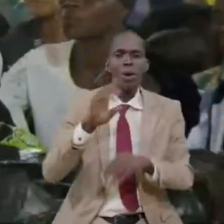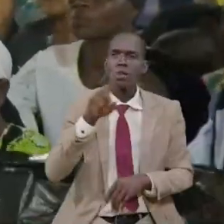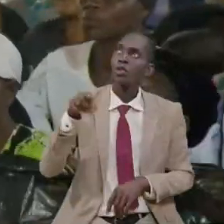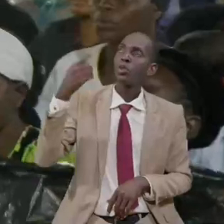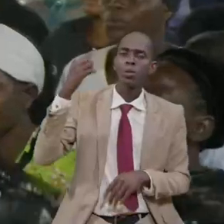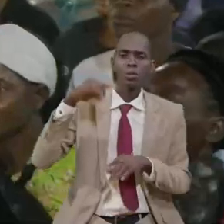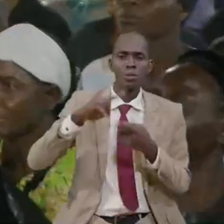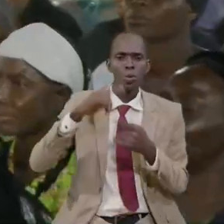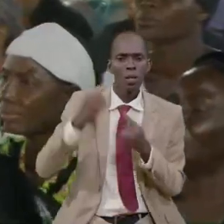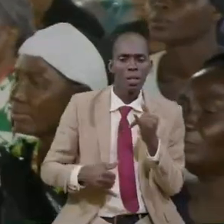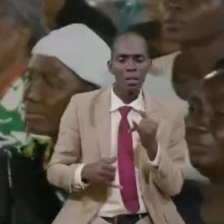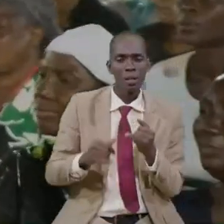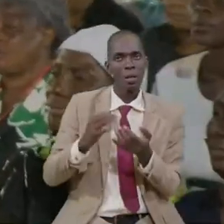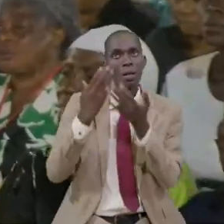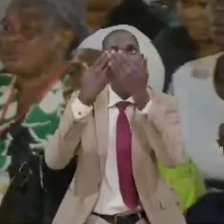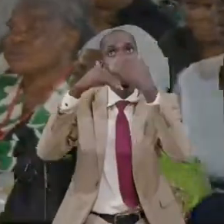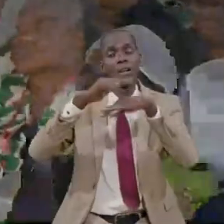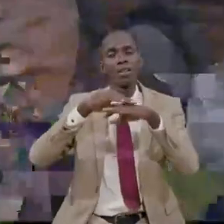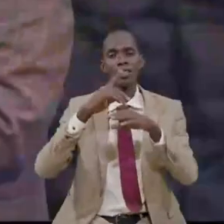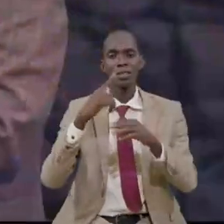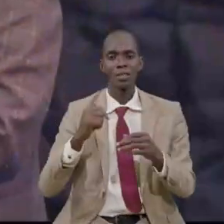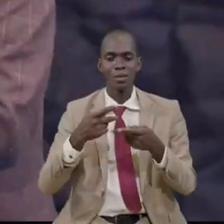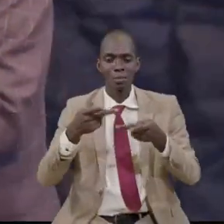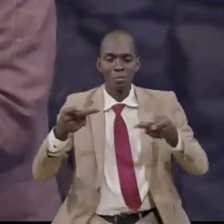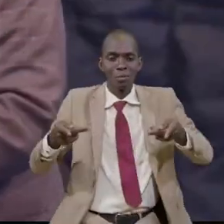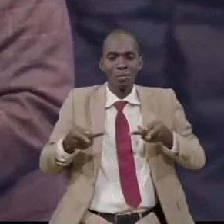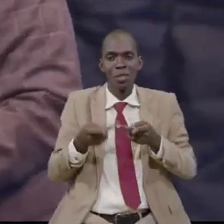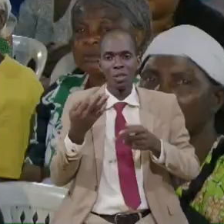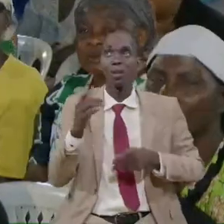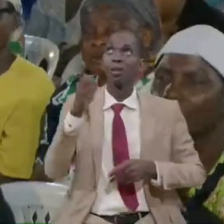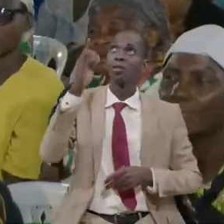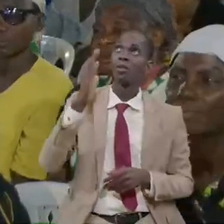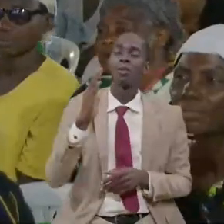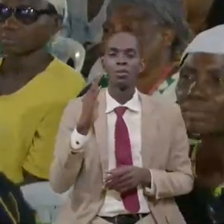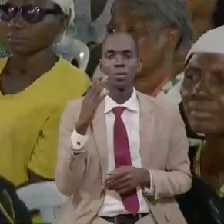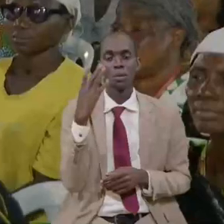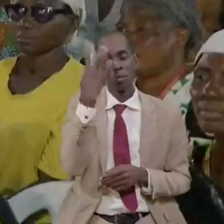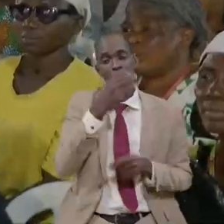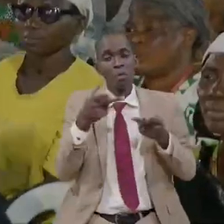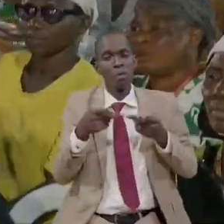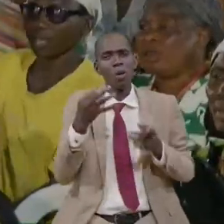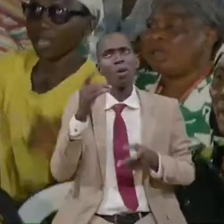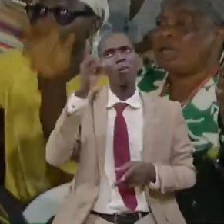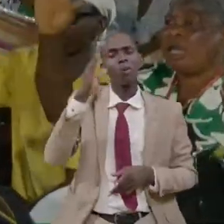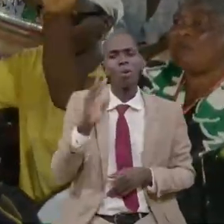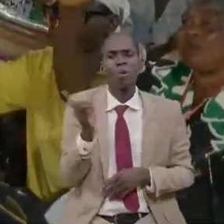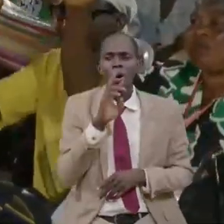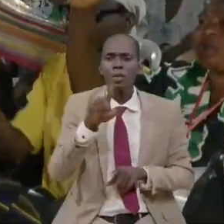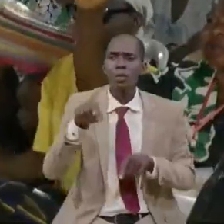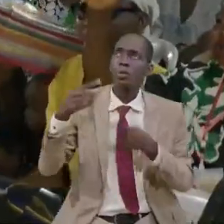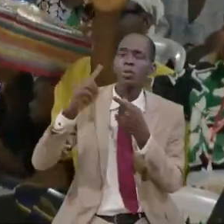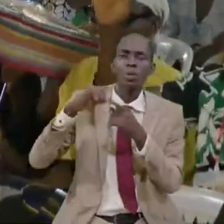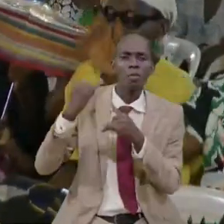finalement? Au paradis de Dieu, au palais de Dieu, au paradis de Dieu. Où irez-vous